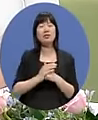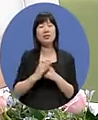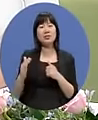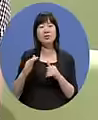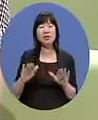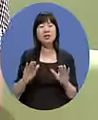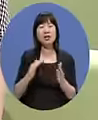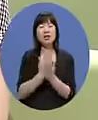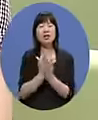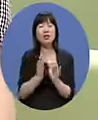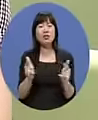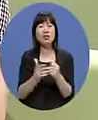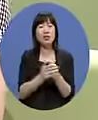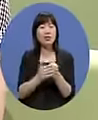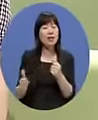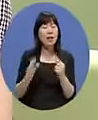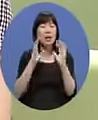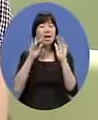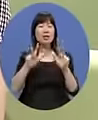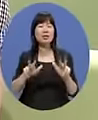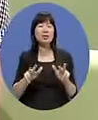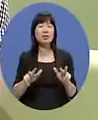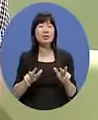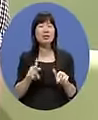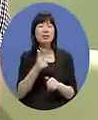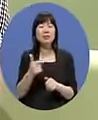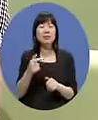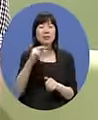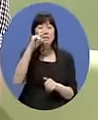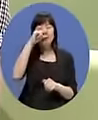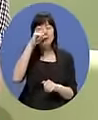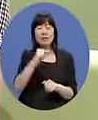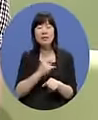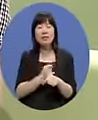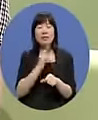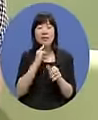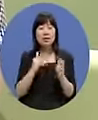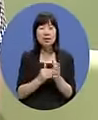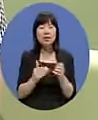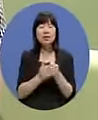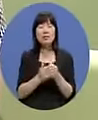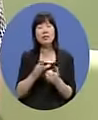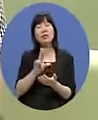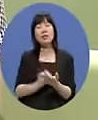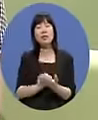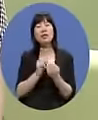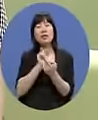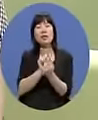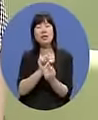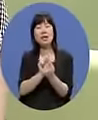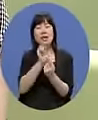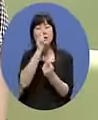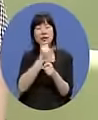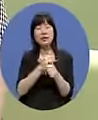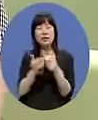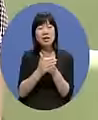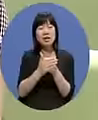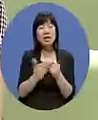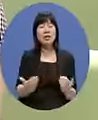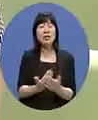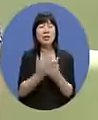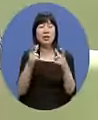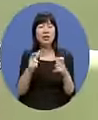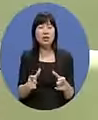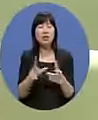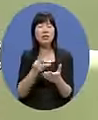그래서 이런 것 때문에 아이들이 이게 굉장히 예민해지고 예민해지기 때문에 좀 문제를 좀 많이 일으키게 돼서 이게 전 발달